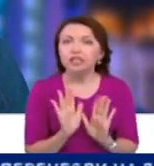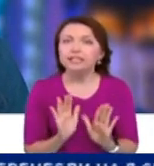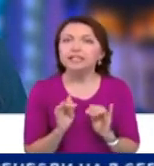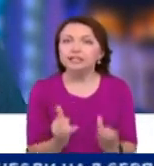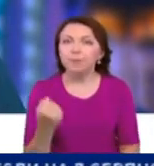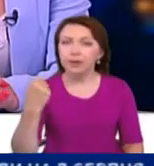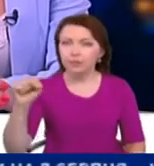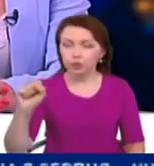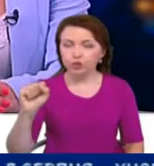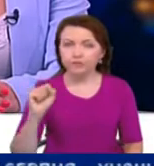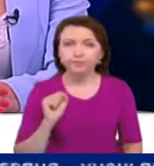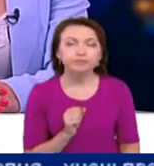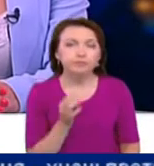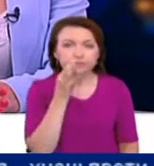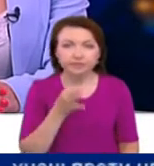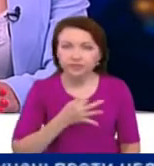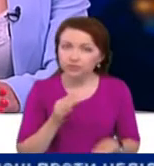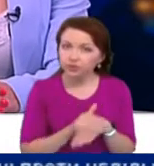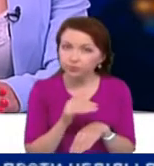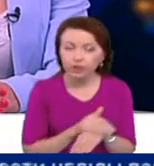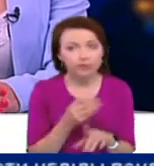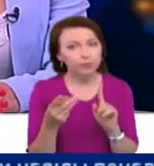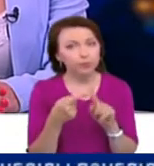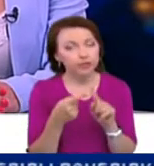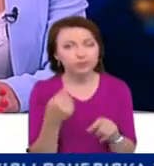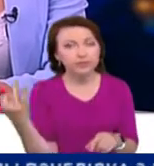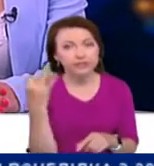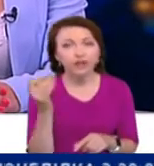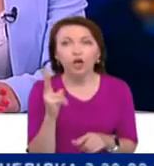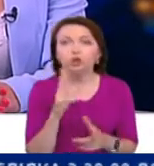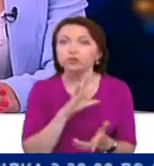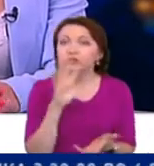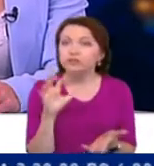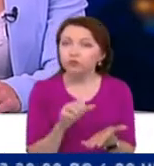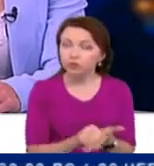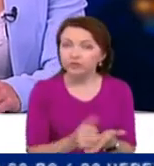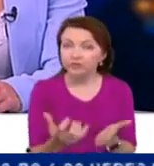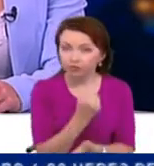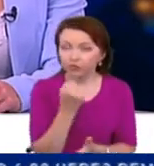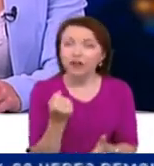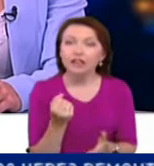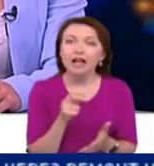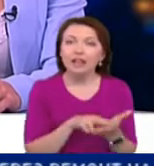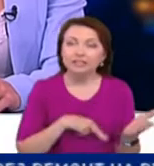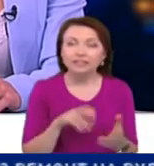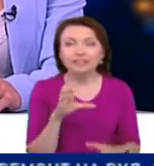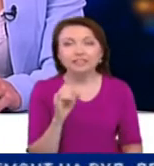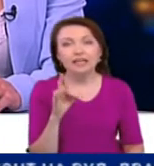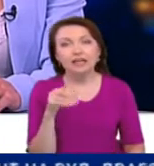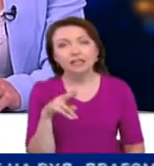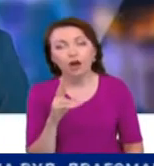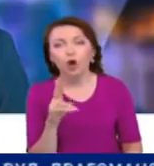переможців. Скажіть, будь ласка, по-перше, мені цікаво, ті, хто вже завоювали ліцензію, там той же Середа, Колодій, а якщо